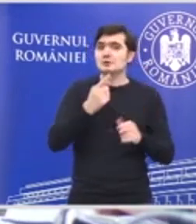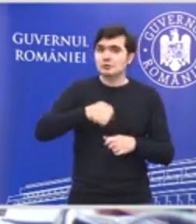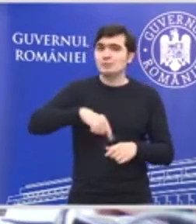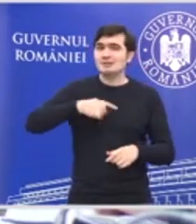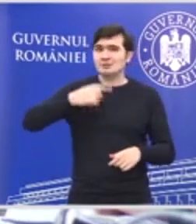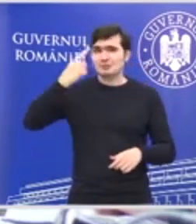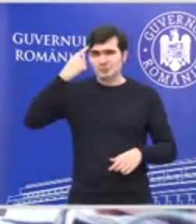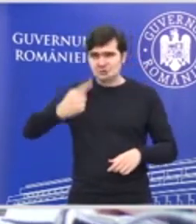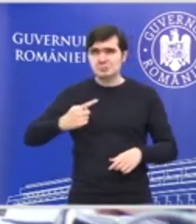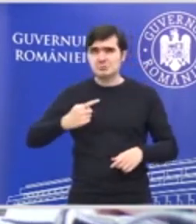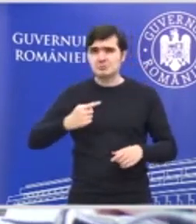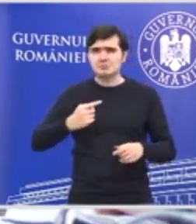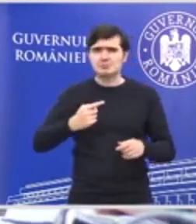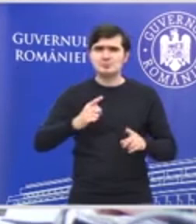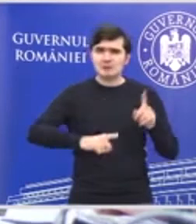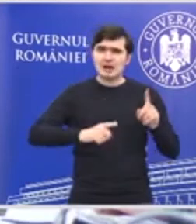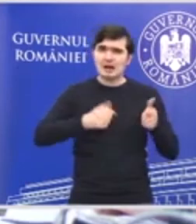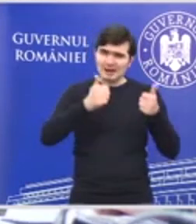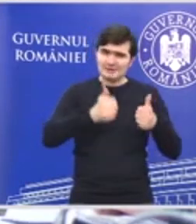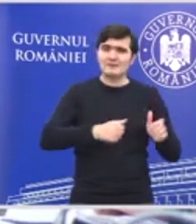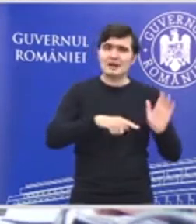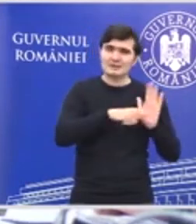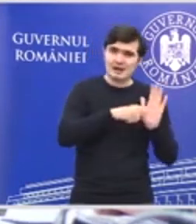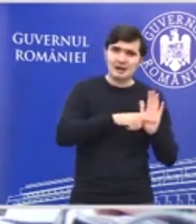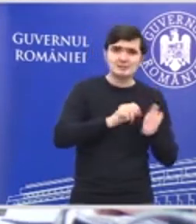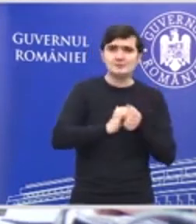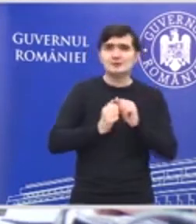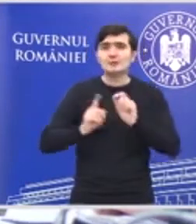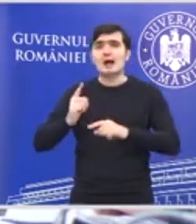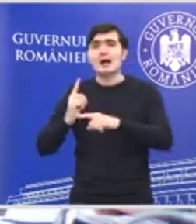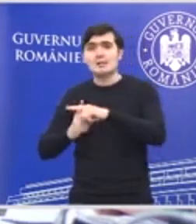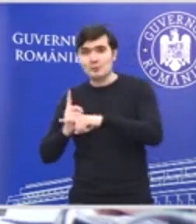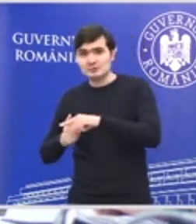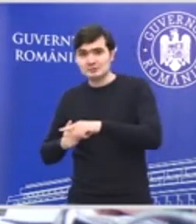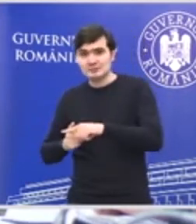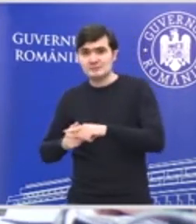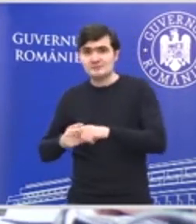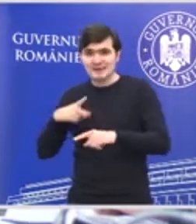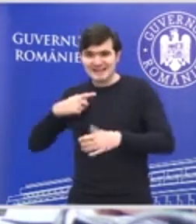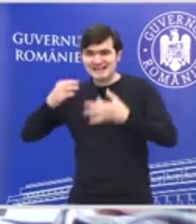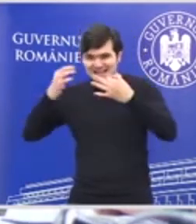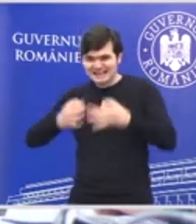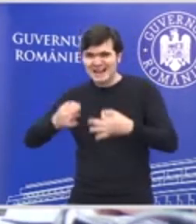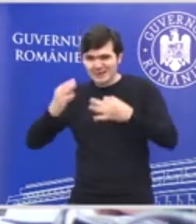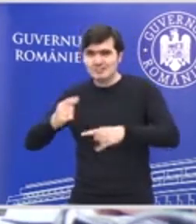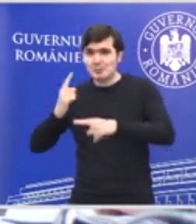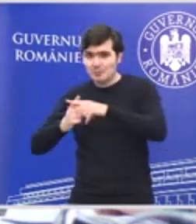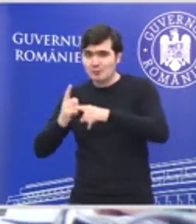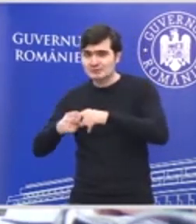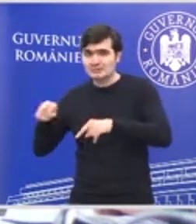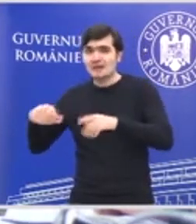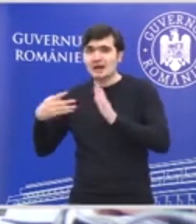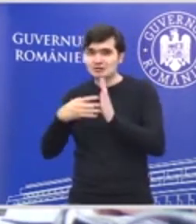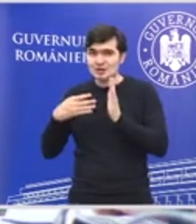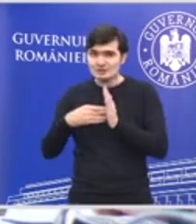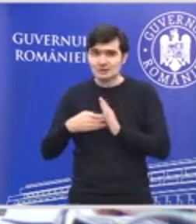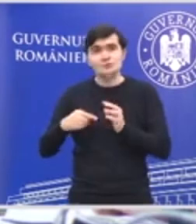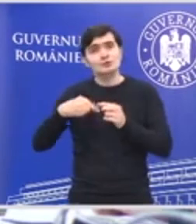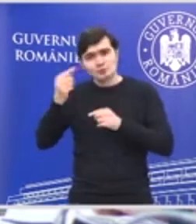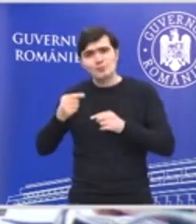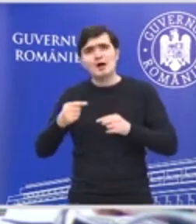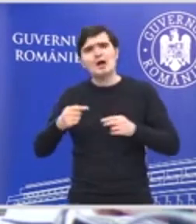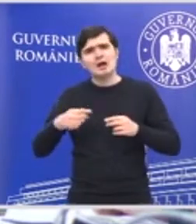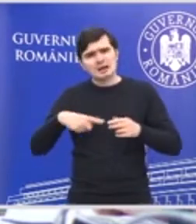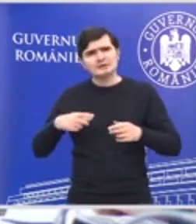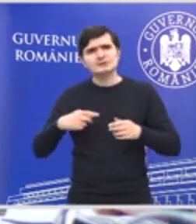caz pozitiv, în ce măsură este cu adevărat un caz pozitiv, cu toate consecințele de izolare, tratamente,